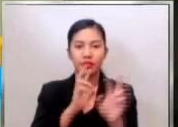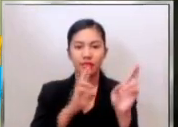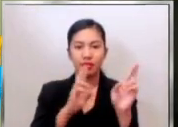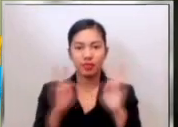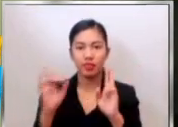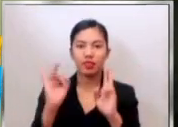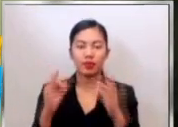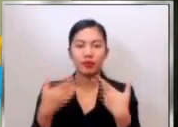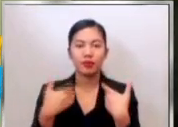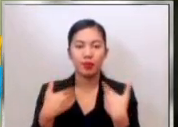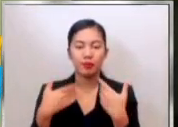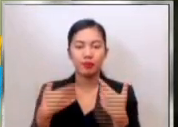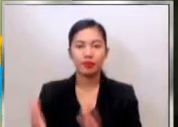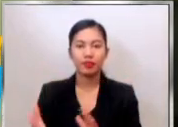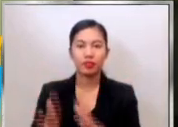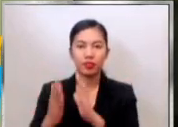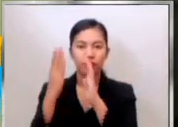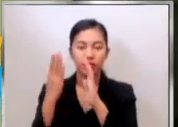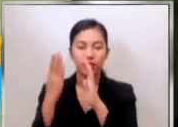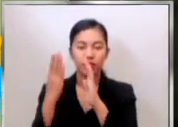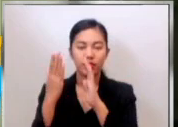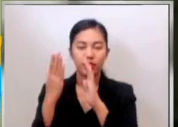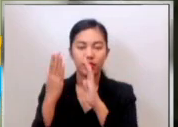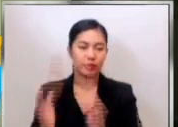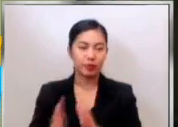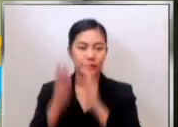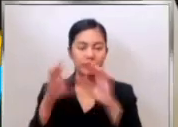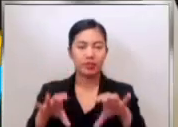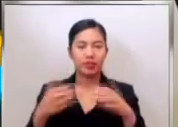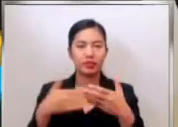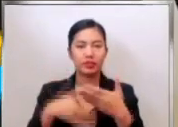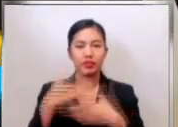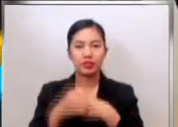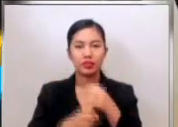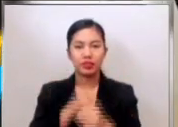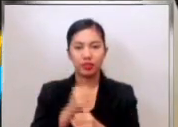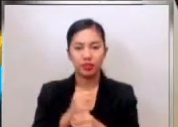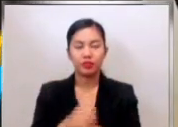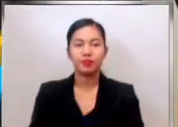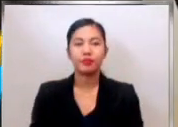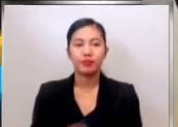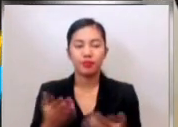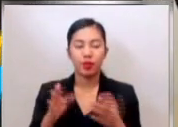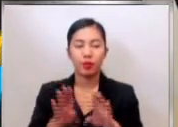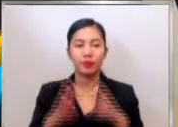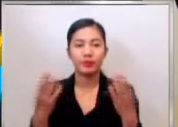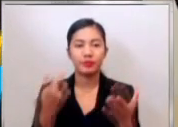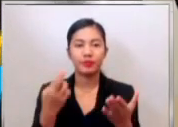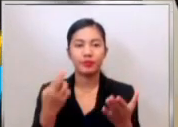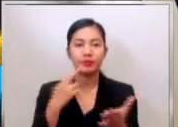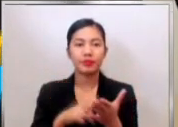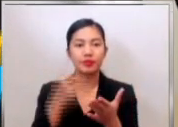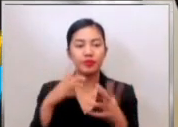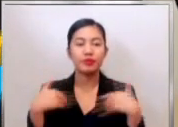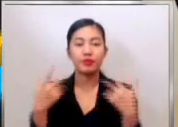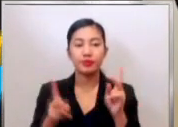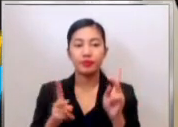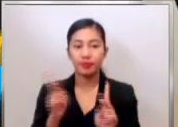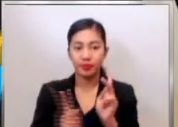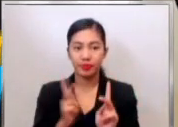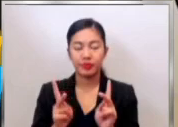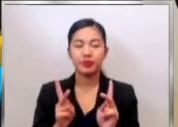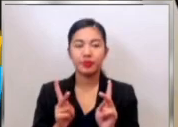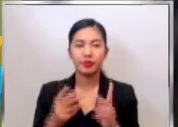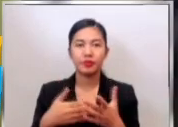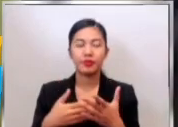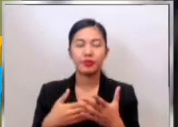face-to-face classes sa susunod na taon. Nabatid na mula buksan ang registration para sa mga minor de edad sa San Juan noong nakaraang buwan. Mahigit sa 5,000